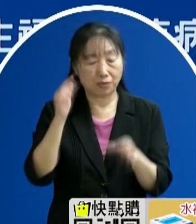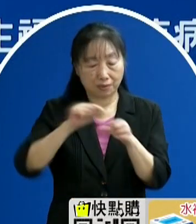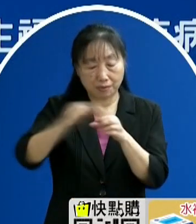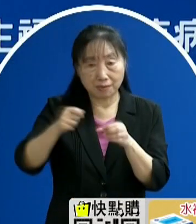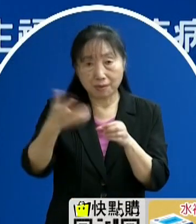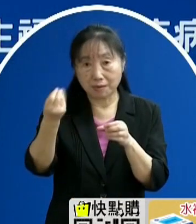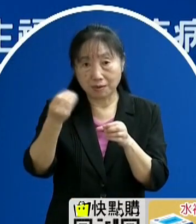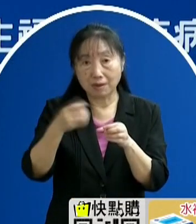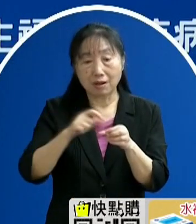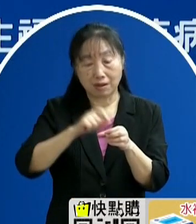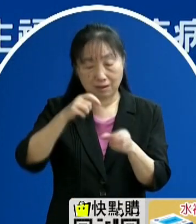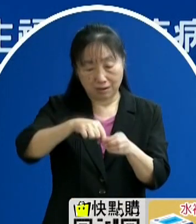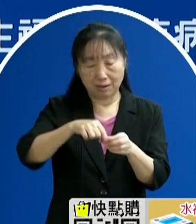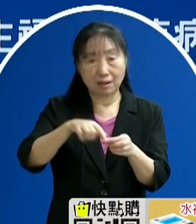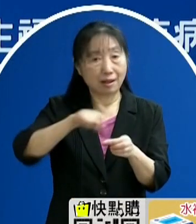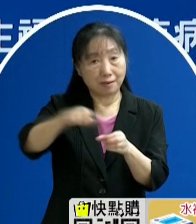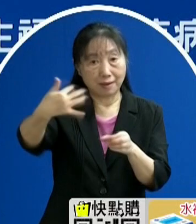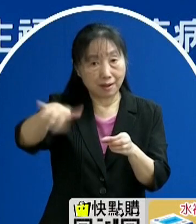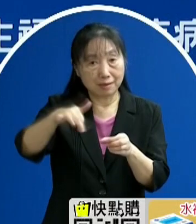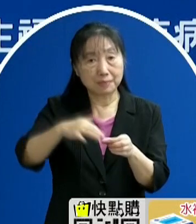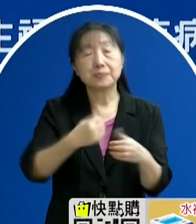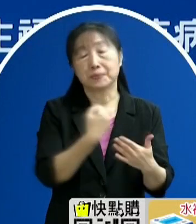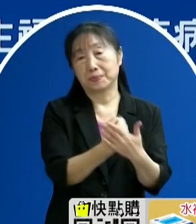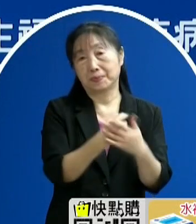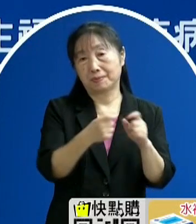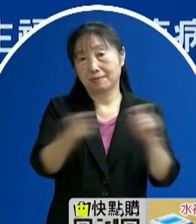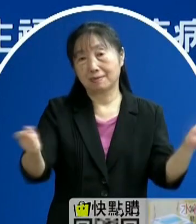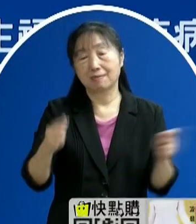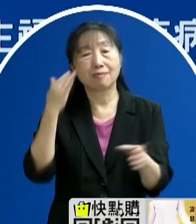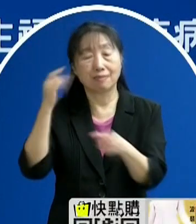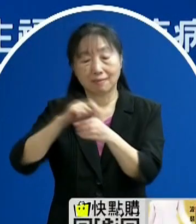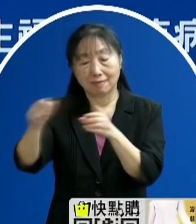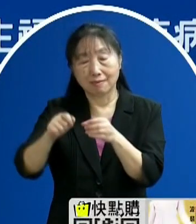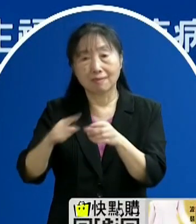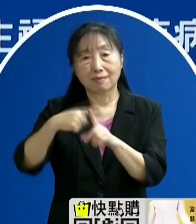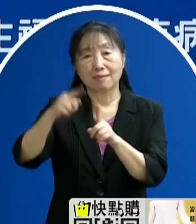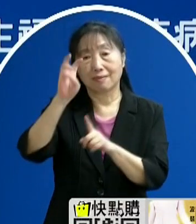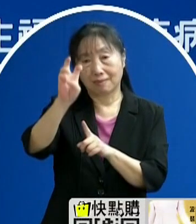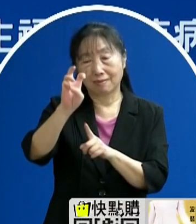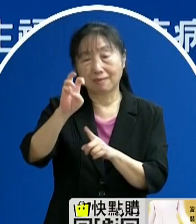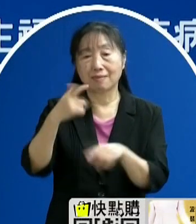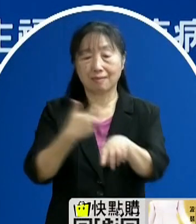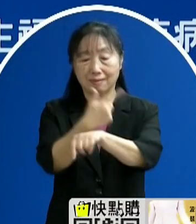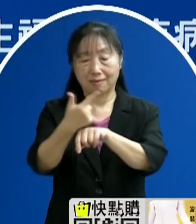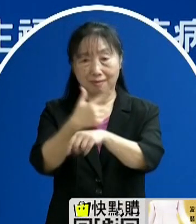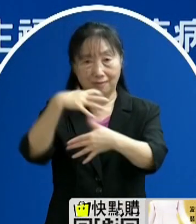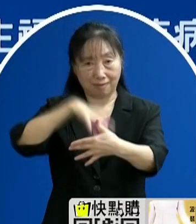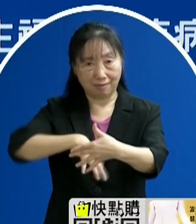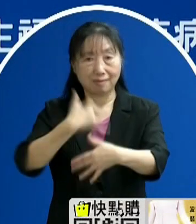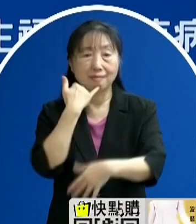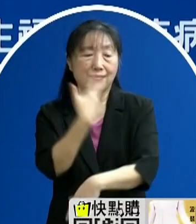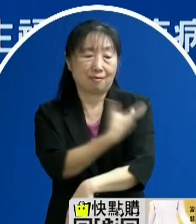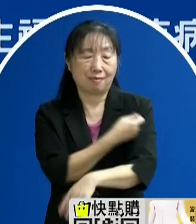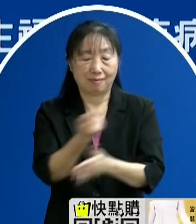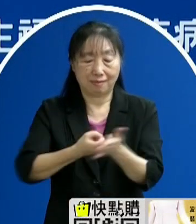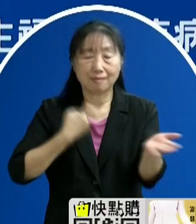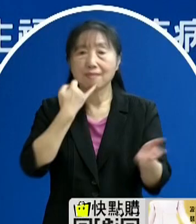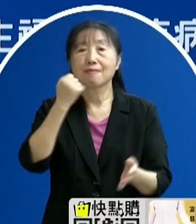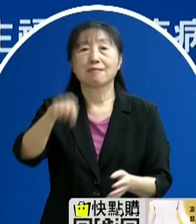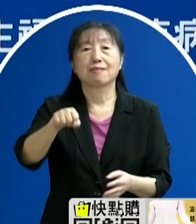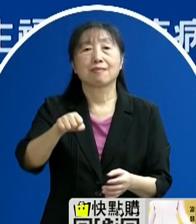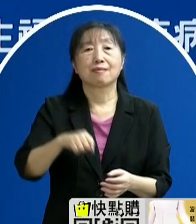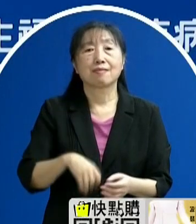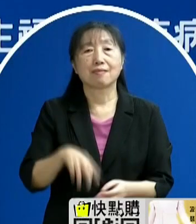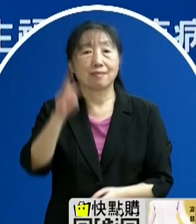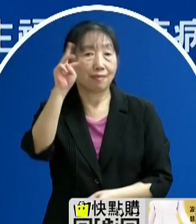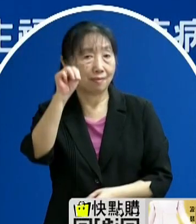没有开过瓶可以放更久，已经开过瓶的30度 C 的环境下6小时内要使用完毕。